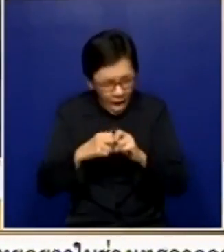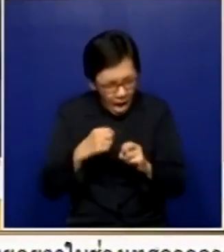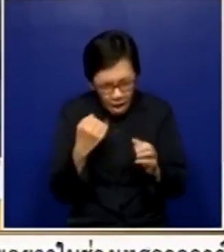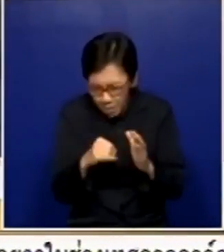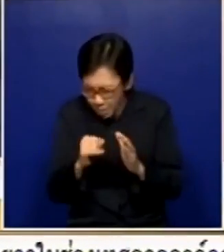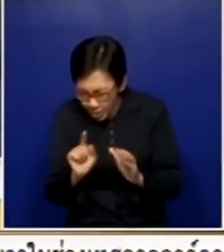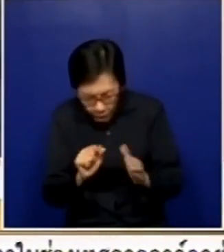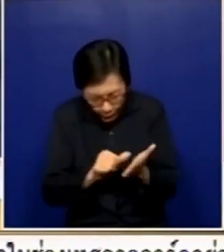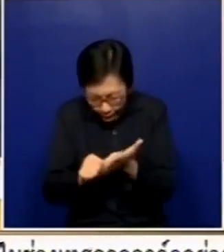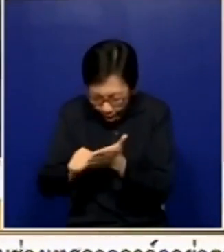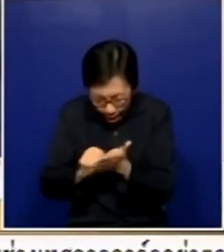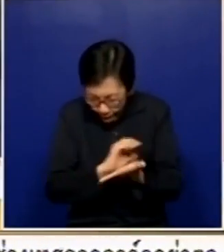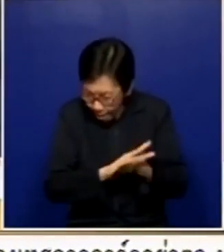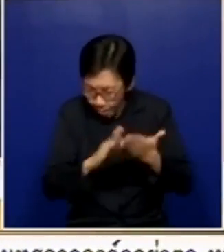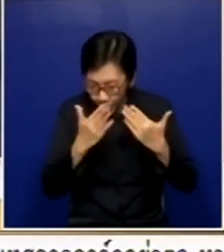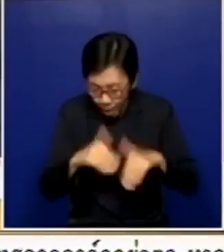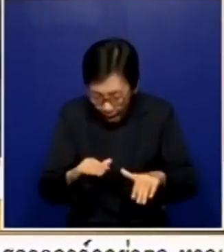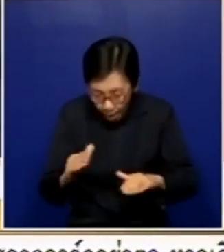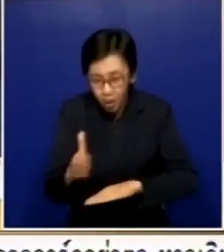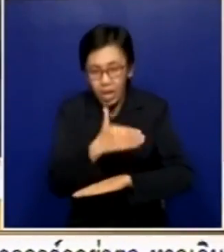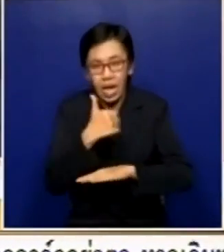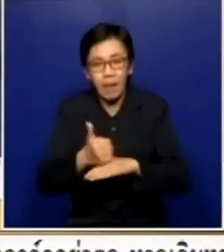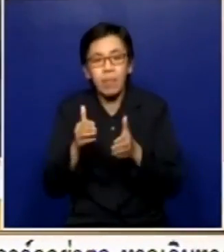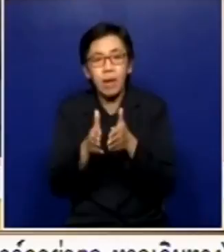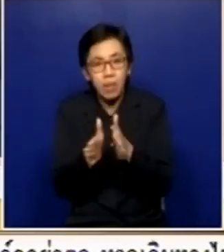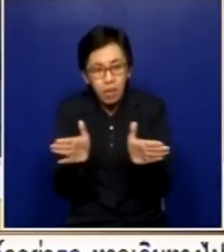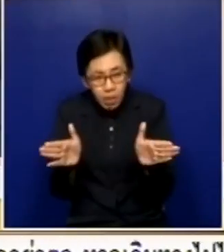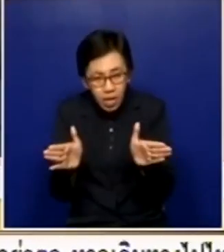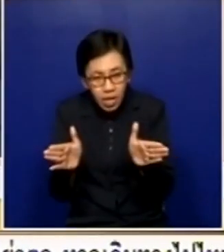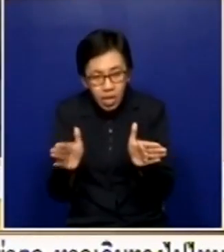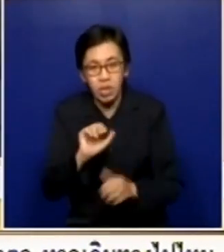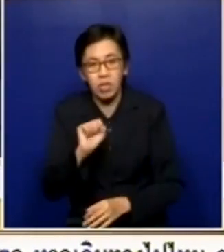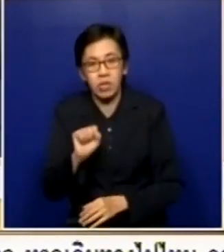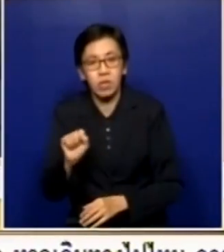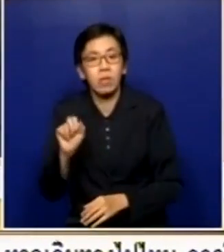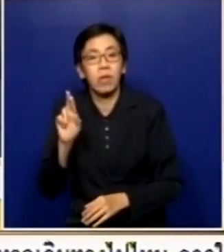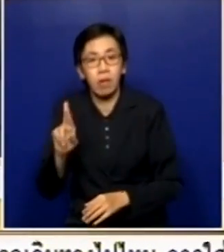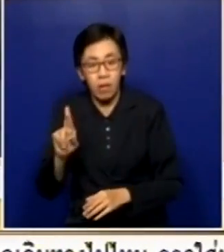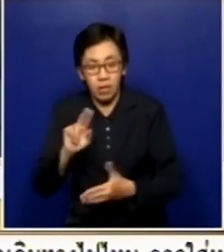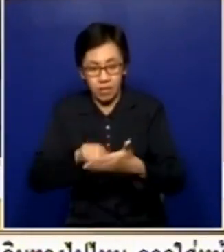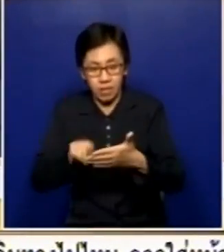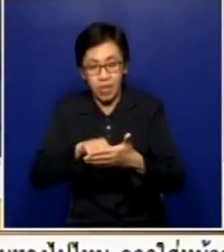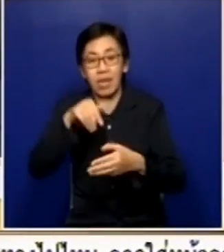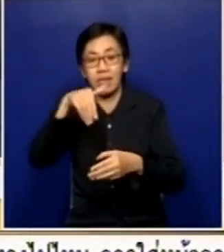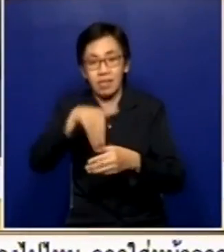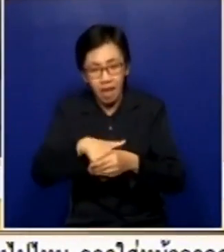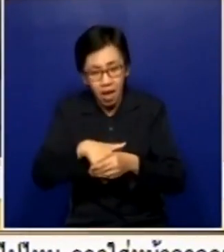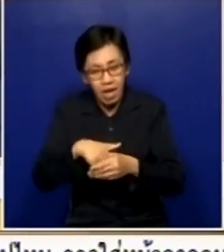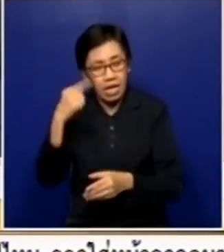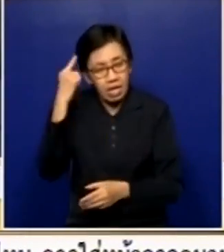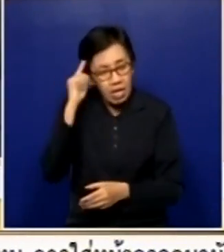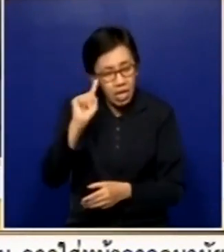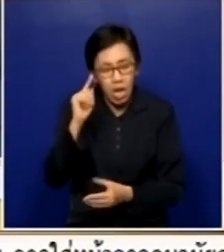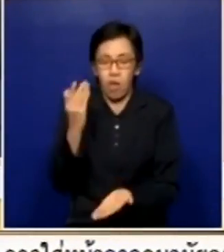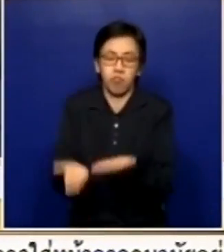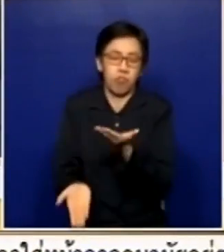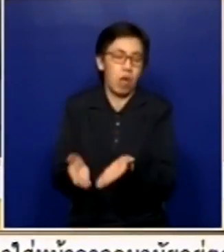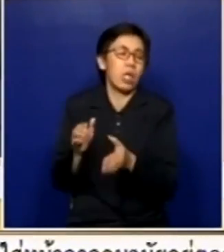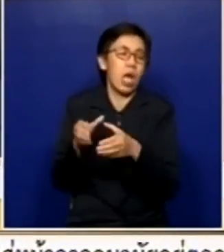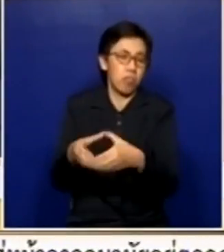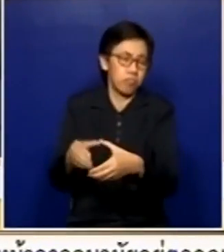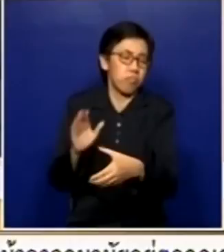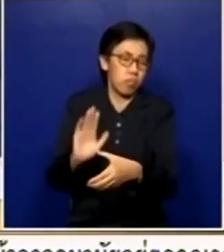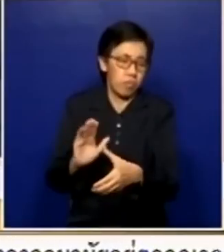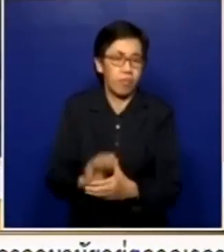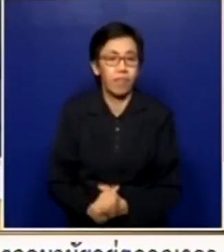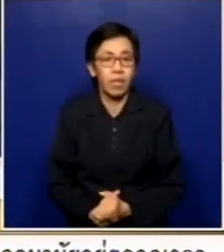บรรยากาศทางการเมืองน่าจะเปิดกว้างและสน.ที่มาจากการเลือกตั้งเขาจะคิดเห็นเป็นอย่างไรก็ได้ครับถ้าหาก